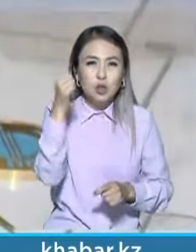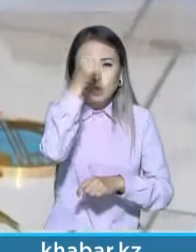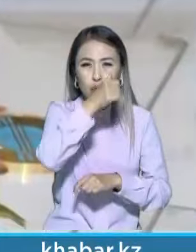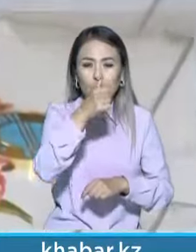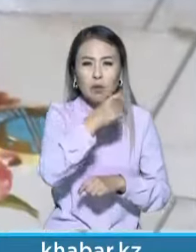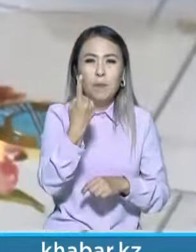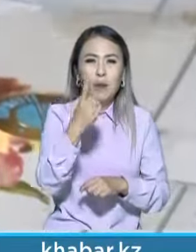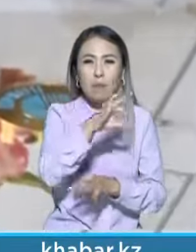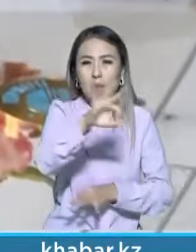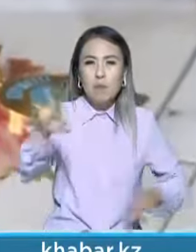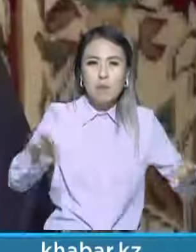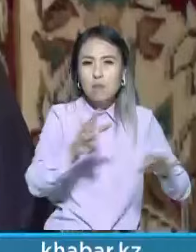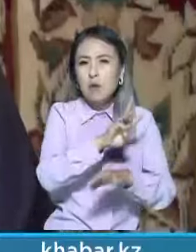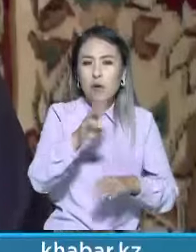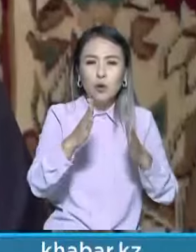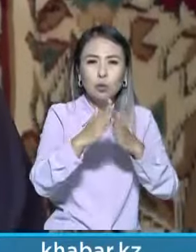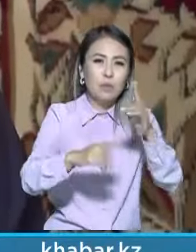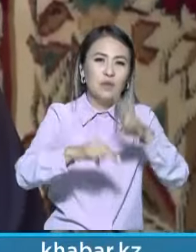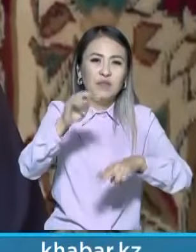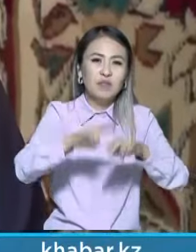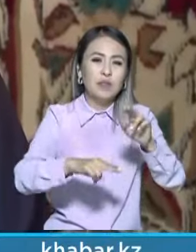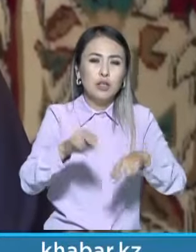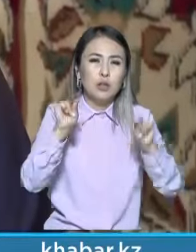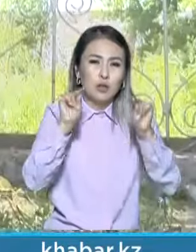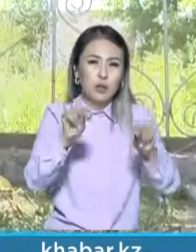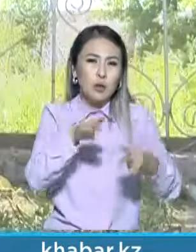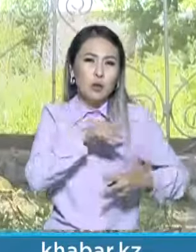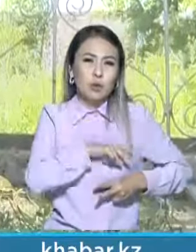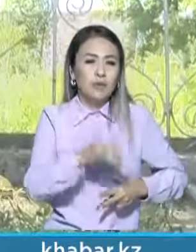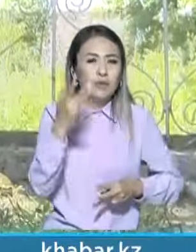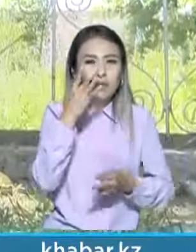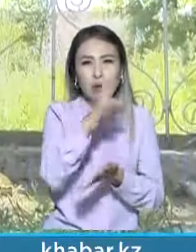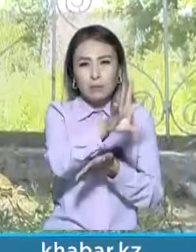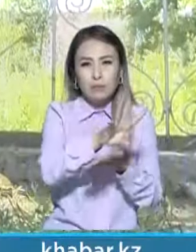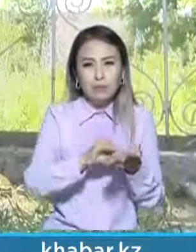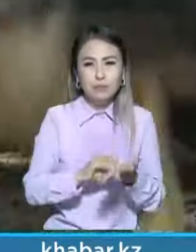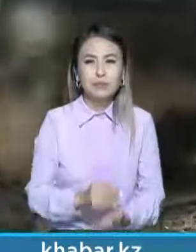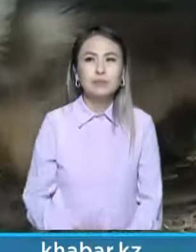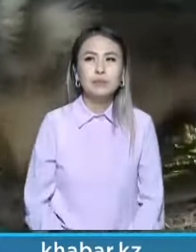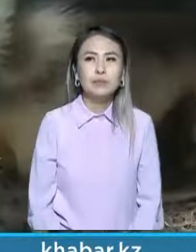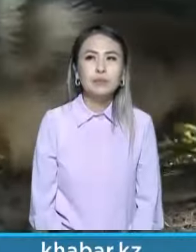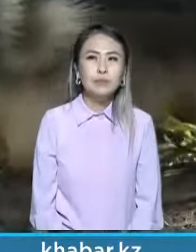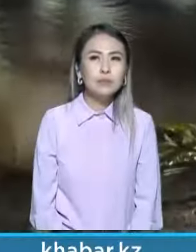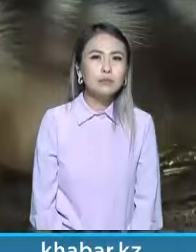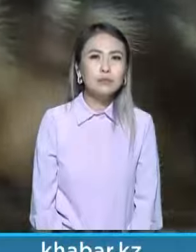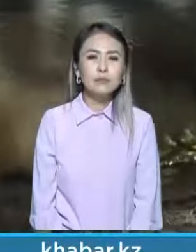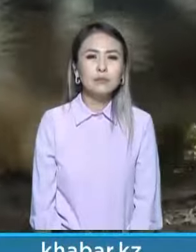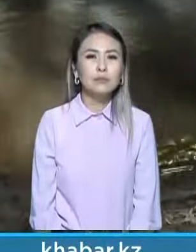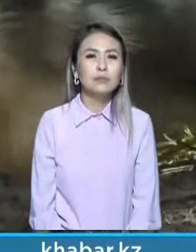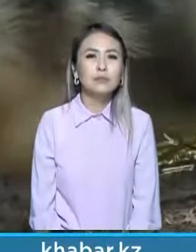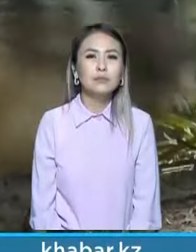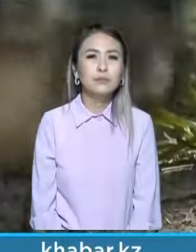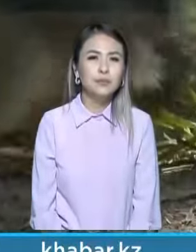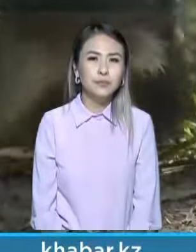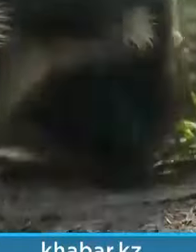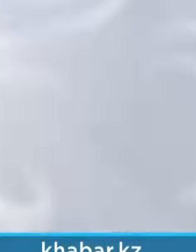миллион шаршы метрге жуық тұрғын үй салынатын қалада олардың адал еңбегі көпке үлгі. Нұрсұлтан Мұхамеджан Нұрмахан Бекмұратов, хабар, Шымкент.